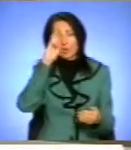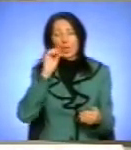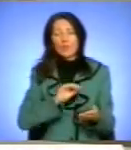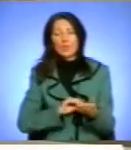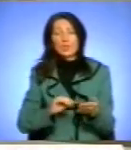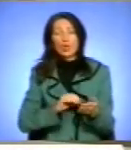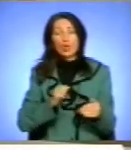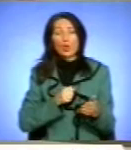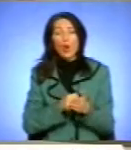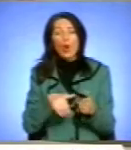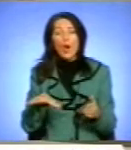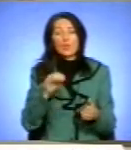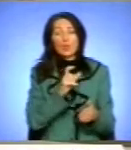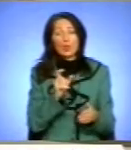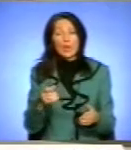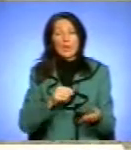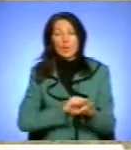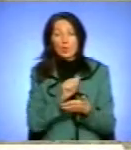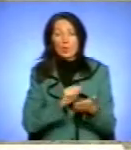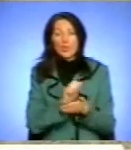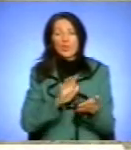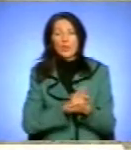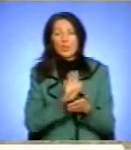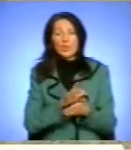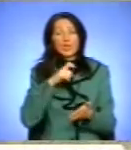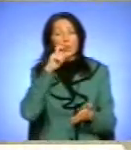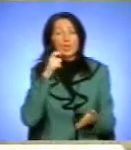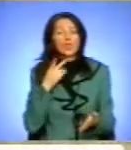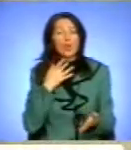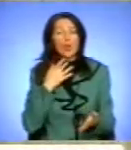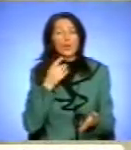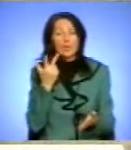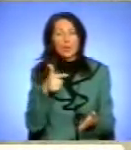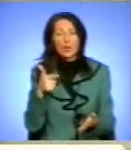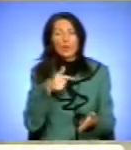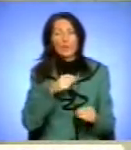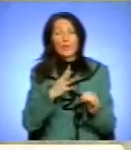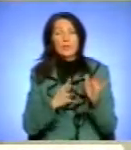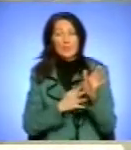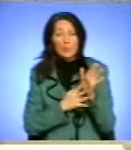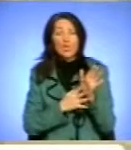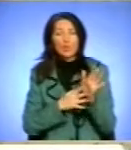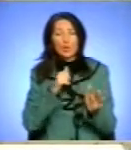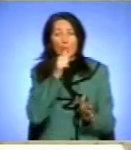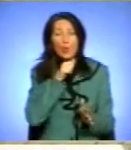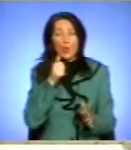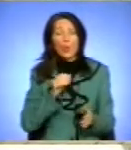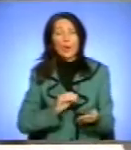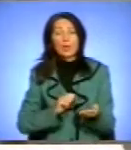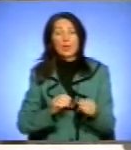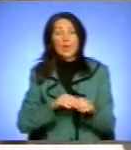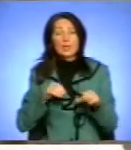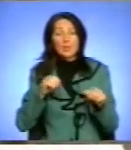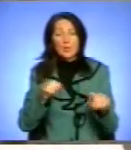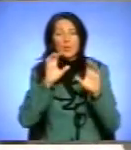яке надруковане у газеті «Український голос» від 3 грудня 1918 року. Земельний закон, надрукований в